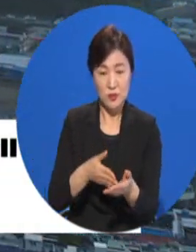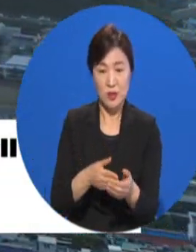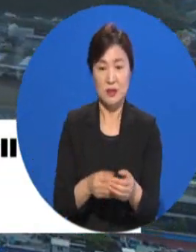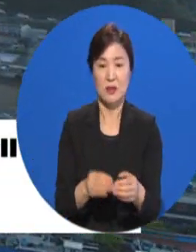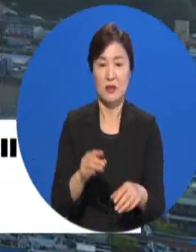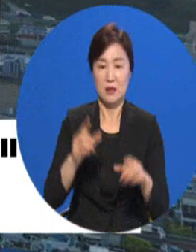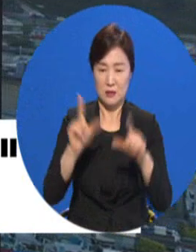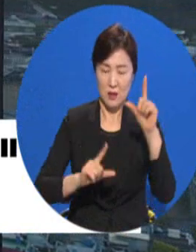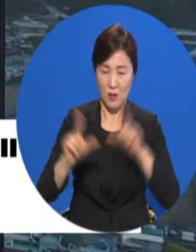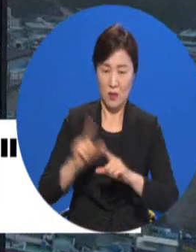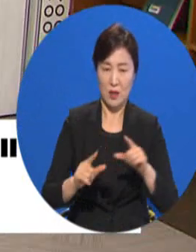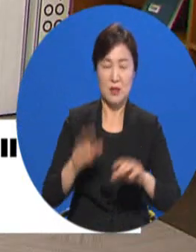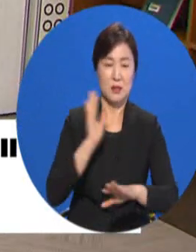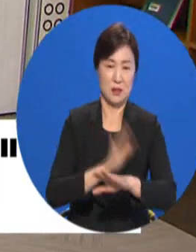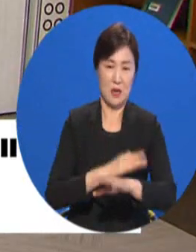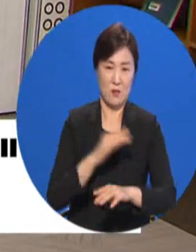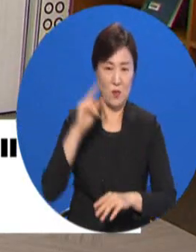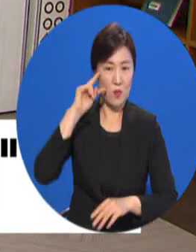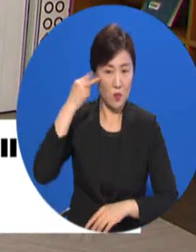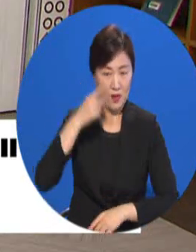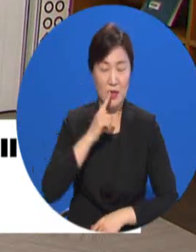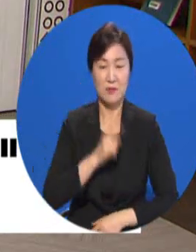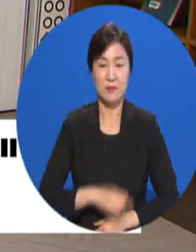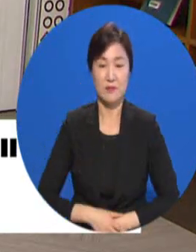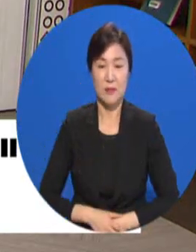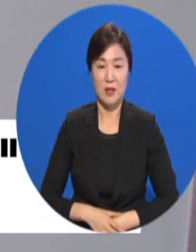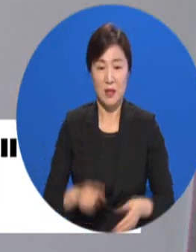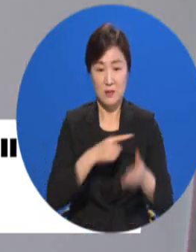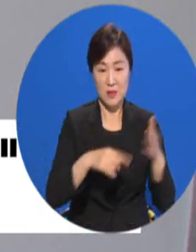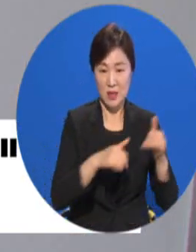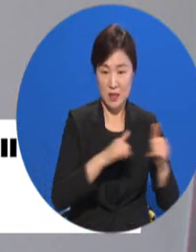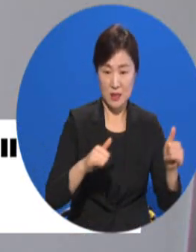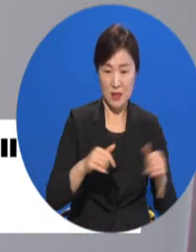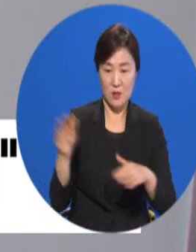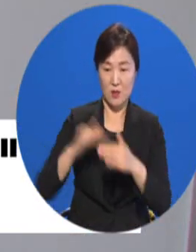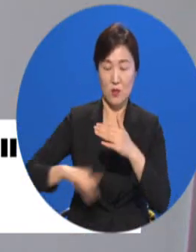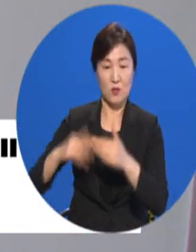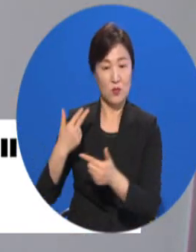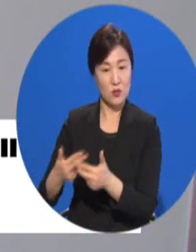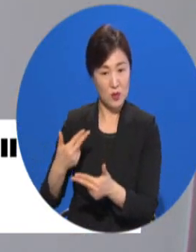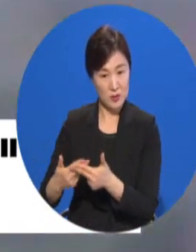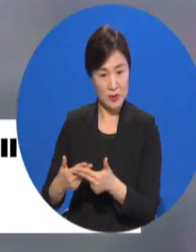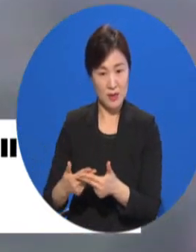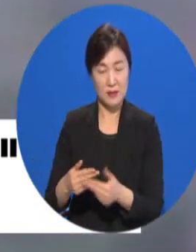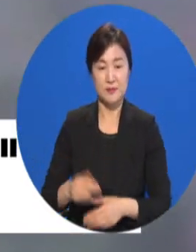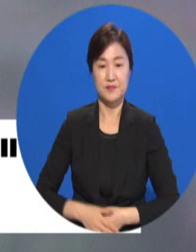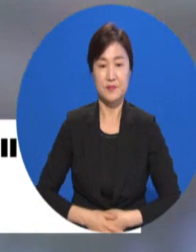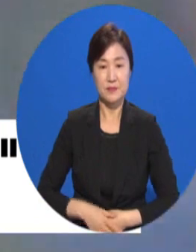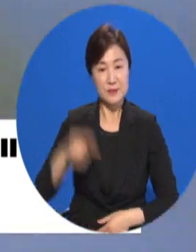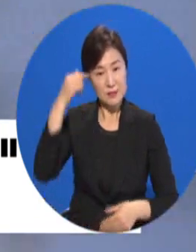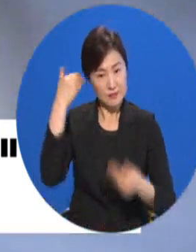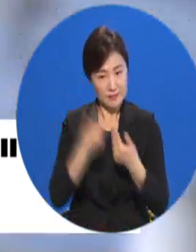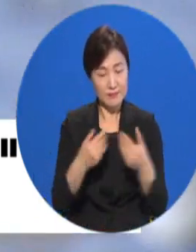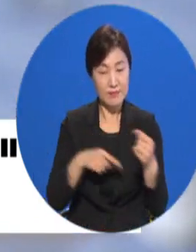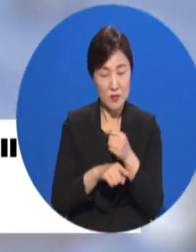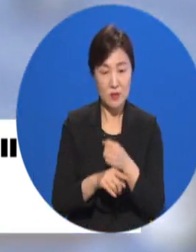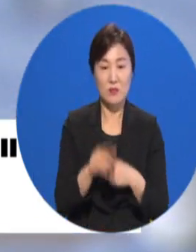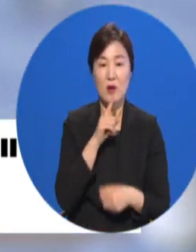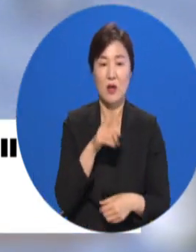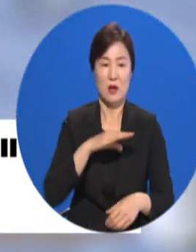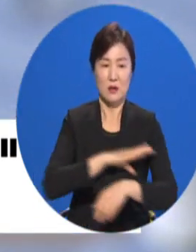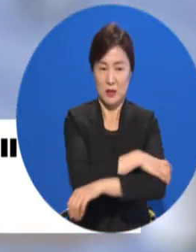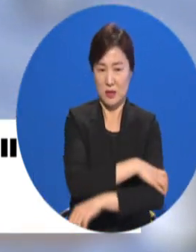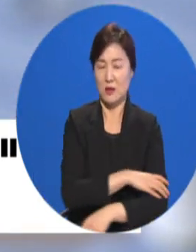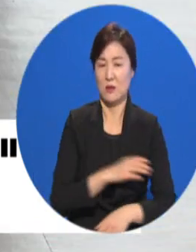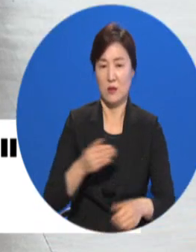오류라고 판단하고 있습니다. 피해자와 공무원 노조가 반발하는 초점이 엄연한 범법이자 징계 사안인 직장 내